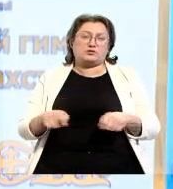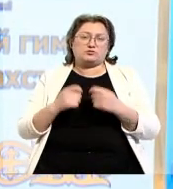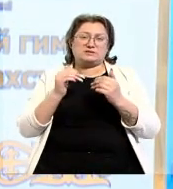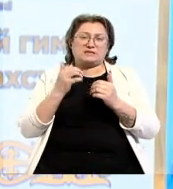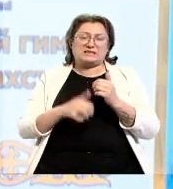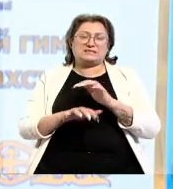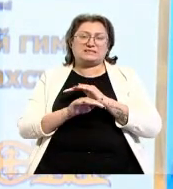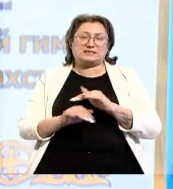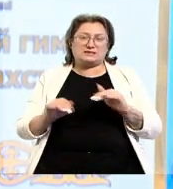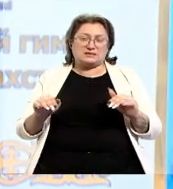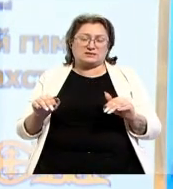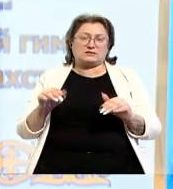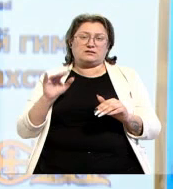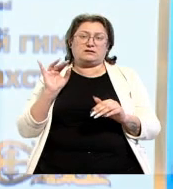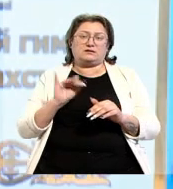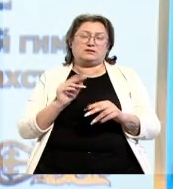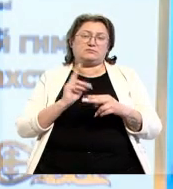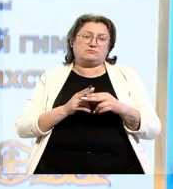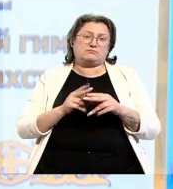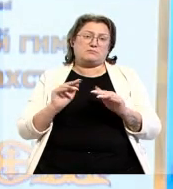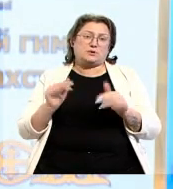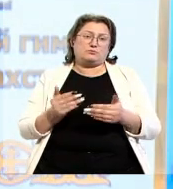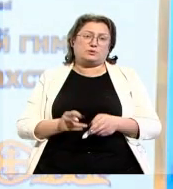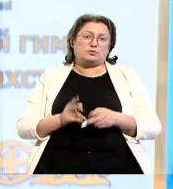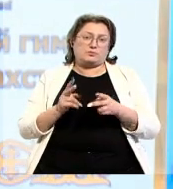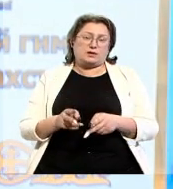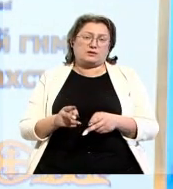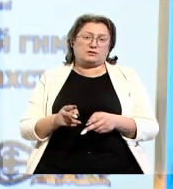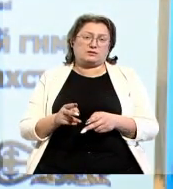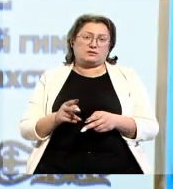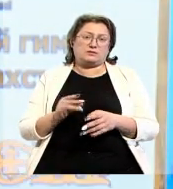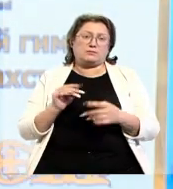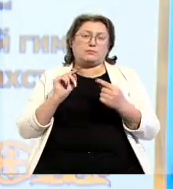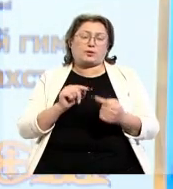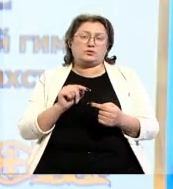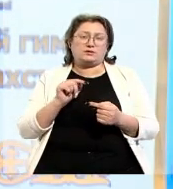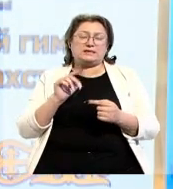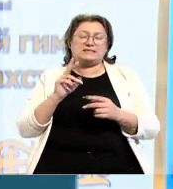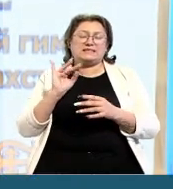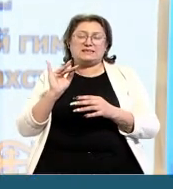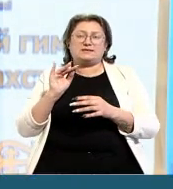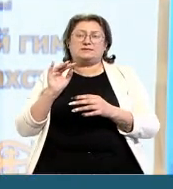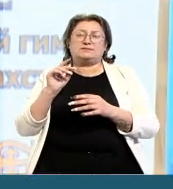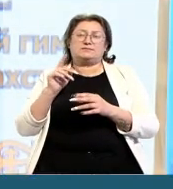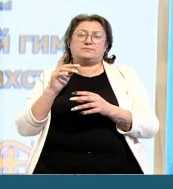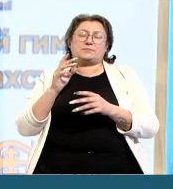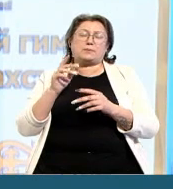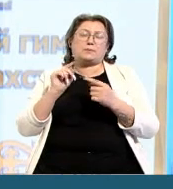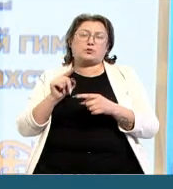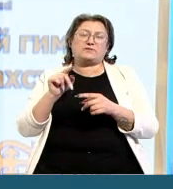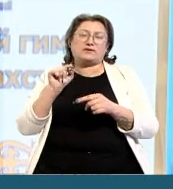шараның мақсаты кәмелетке толмағандар арасындағы құқықтық бұзушылықтың алдын алу. Кәмелетке толмағандарға қатысты қылмыстар мен